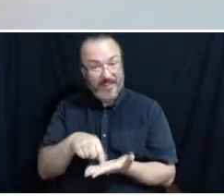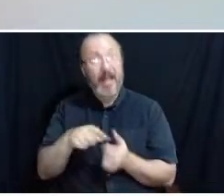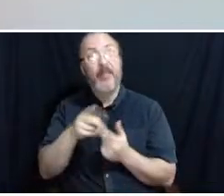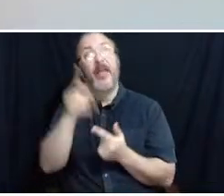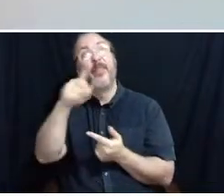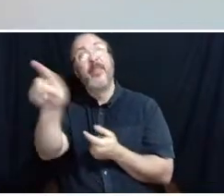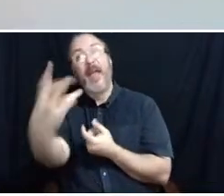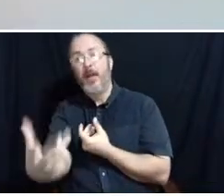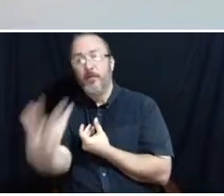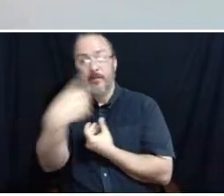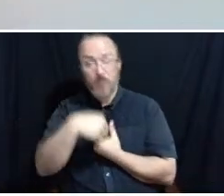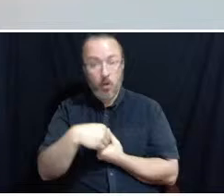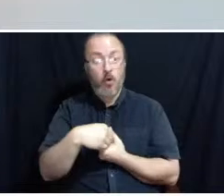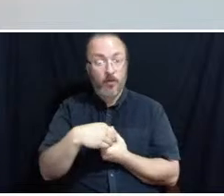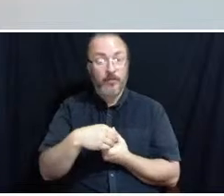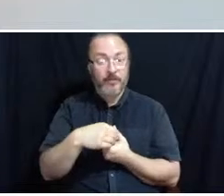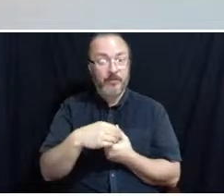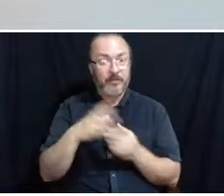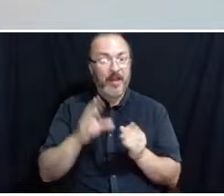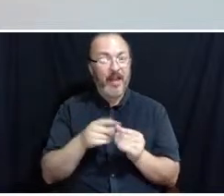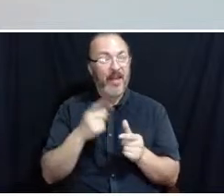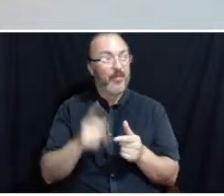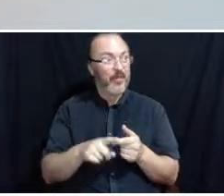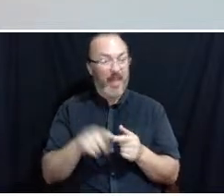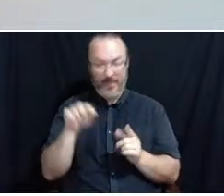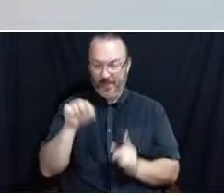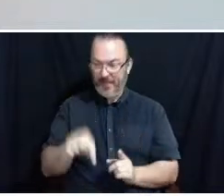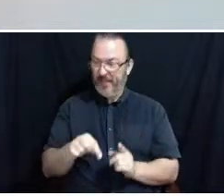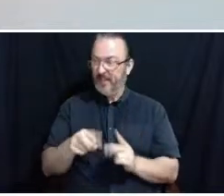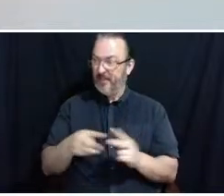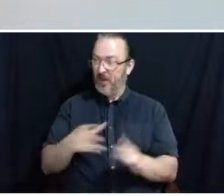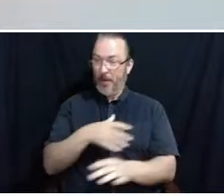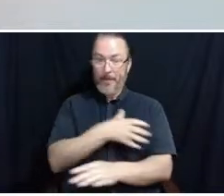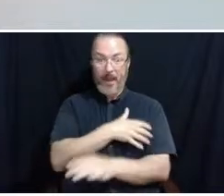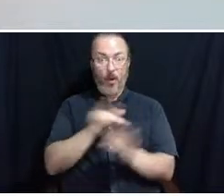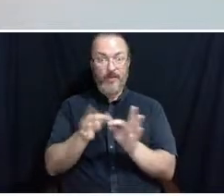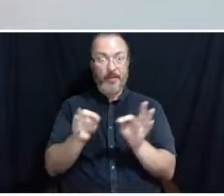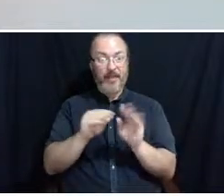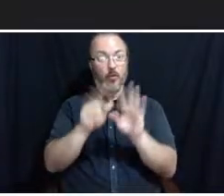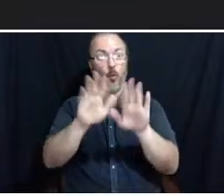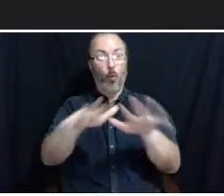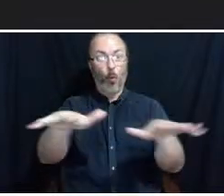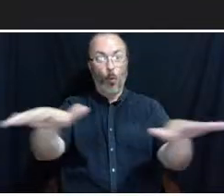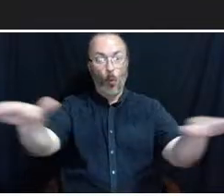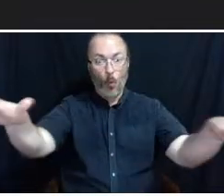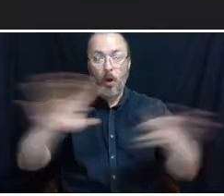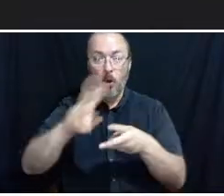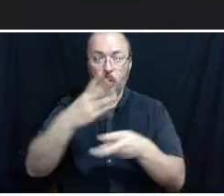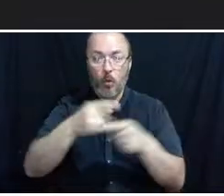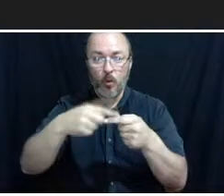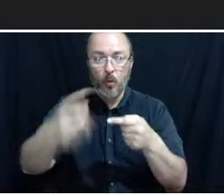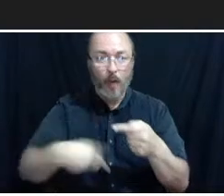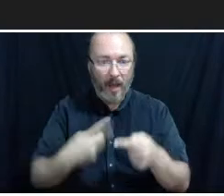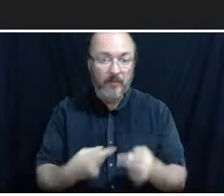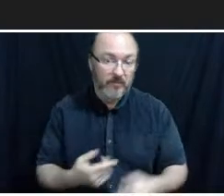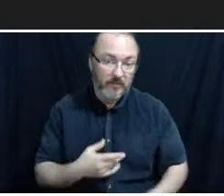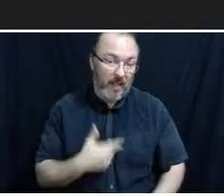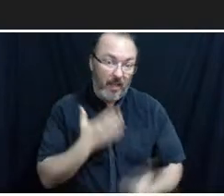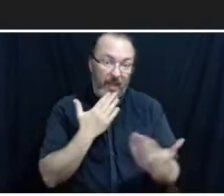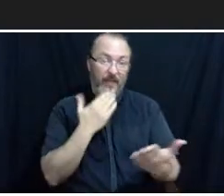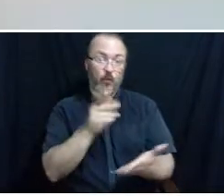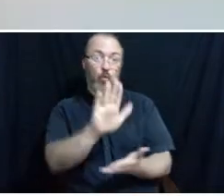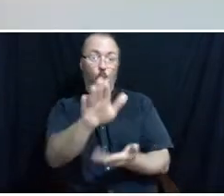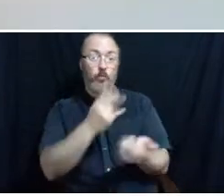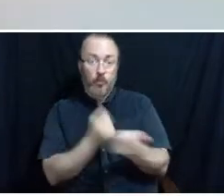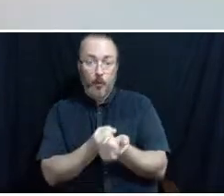les contributions des enseignants pour transmettre les messages très forts dans le monde entier, les messages du rapport GEM. Je vous remercie de